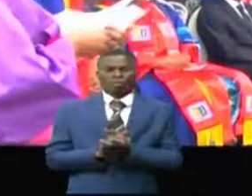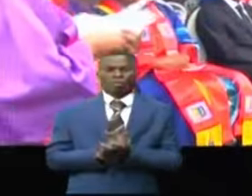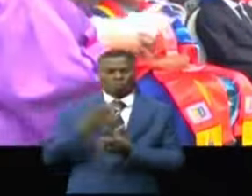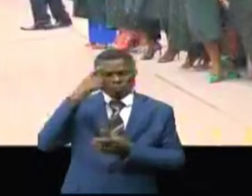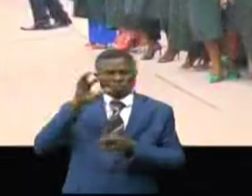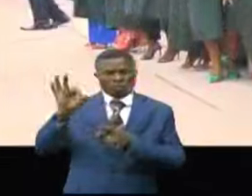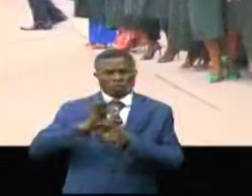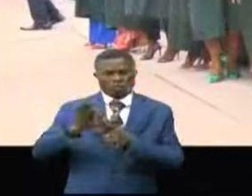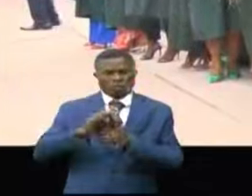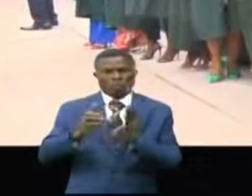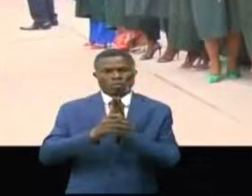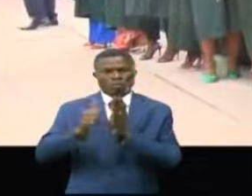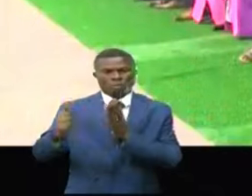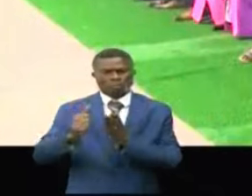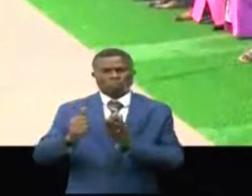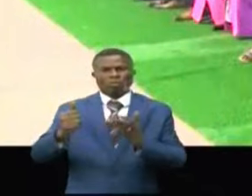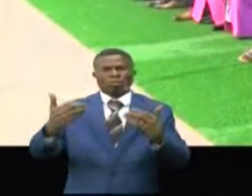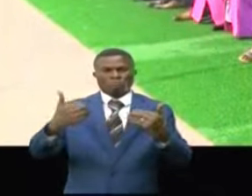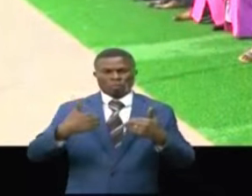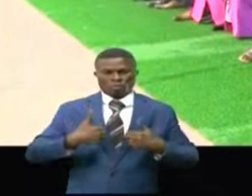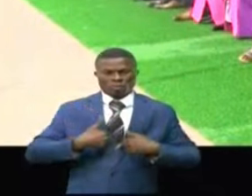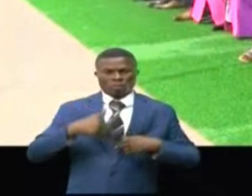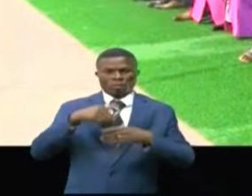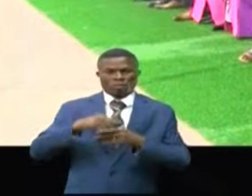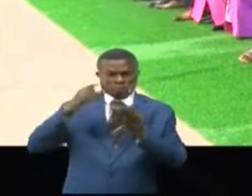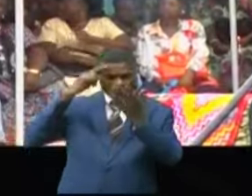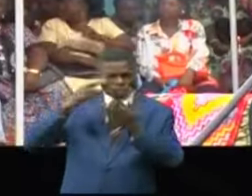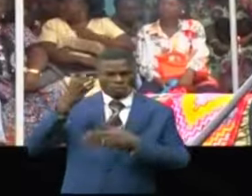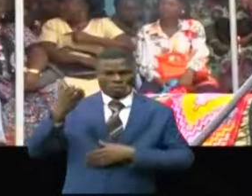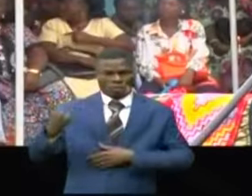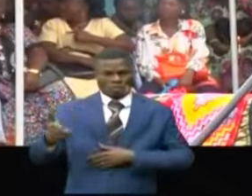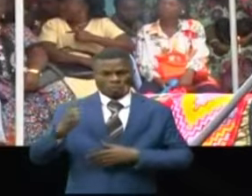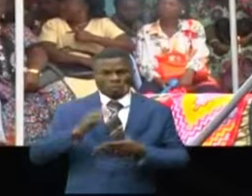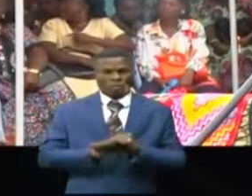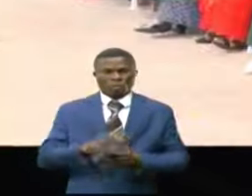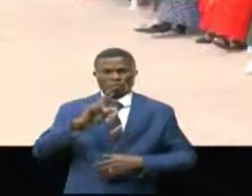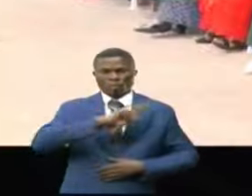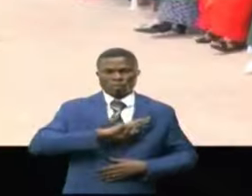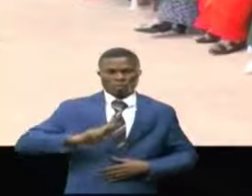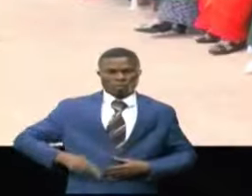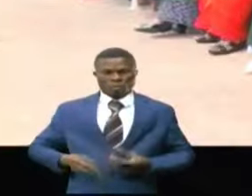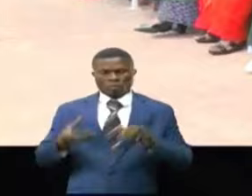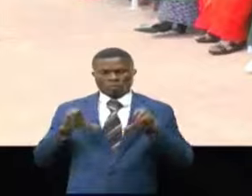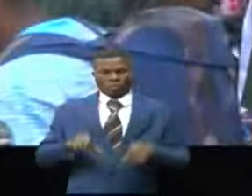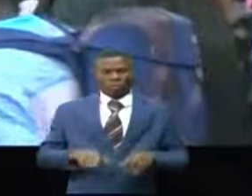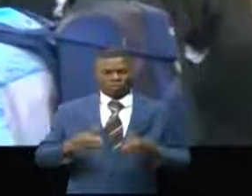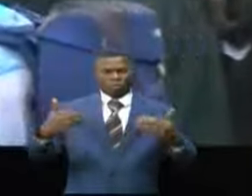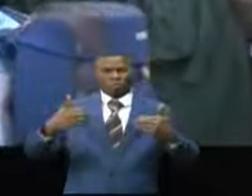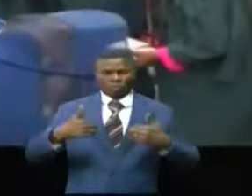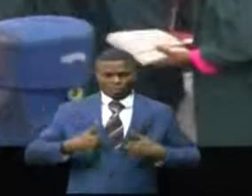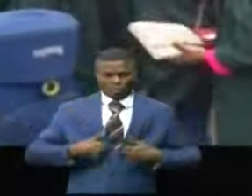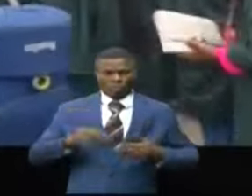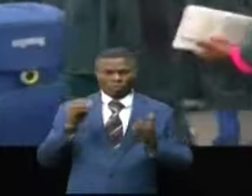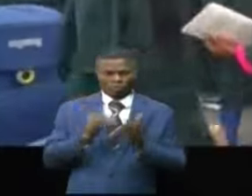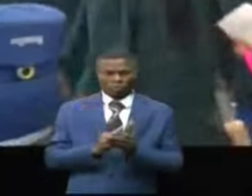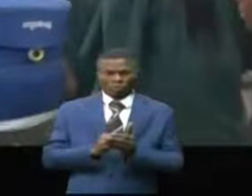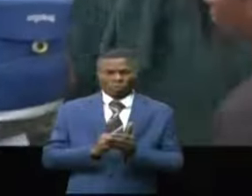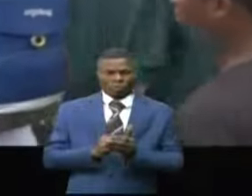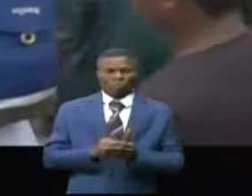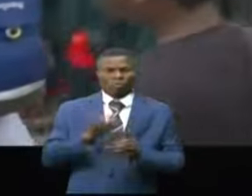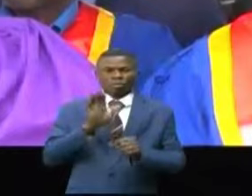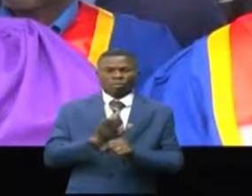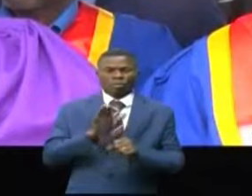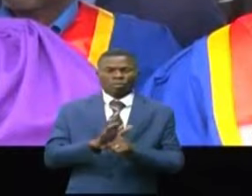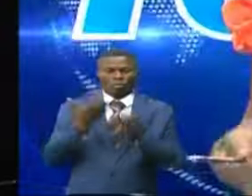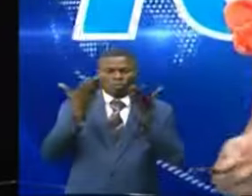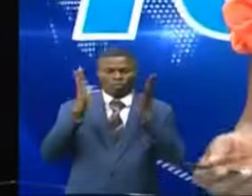à la formation de qualité reçue au sein de cet alma mater, la RDC vient de bénéficier encore d'une crème